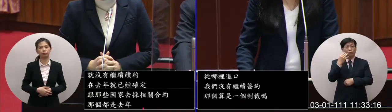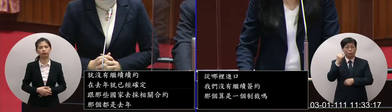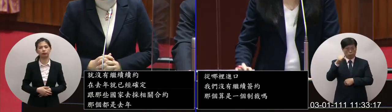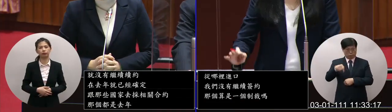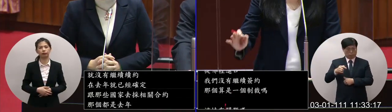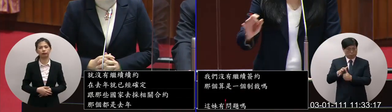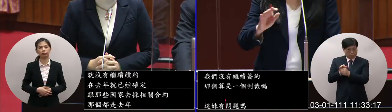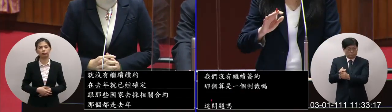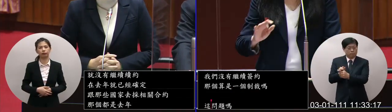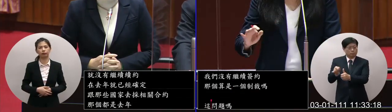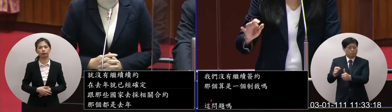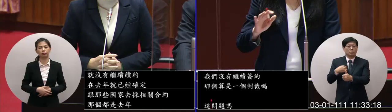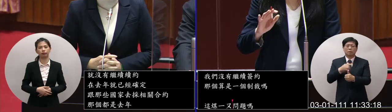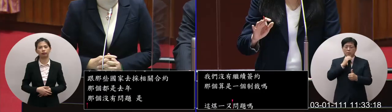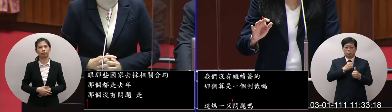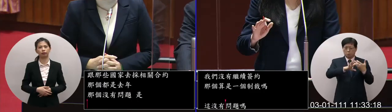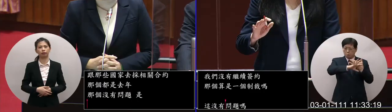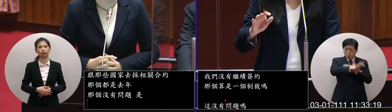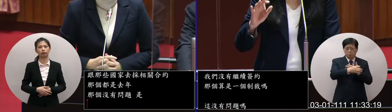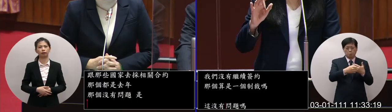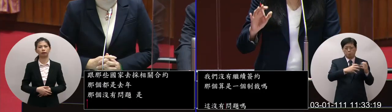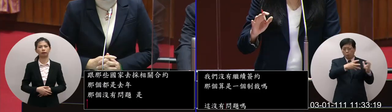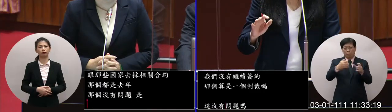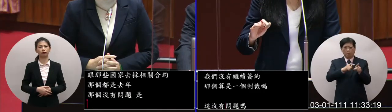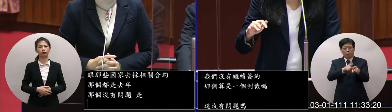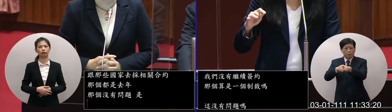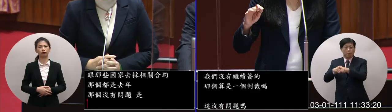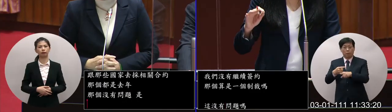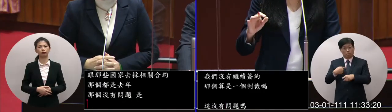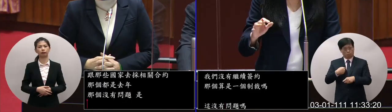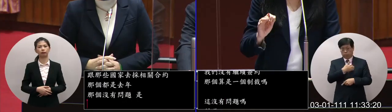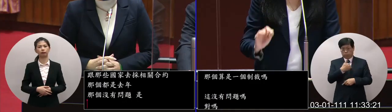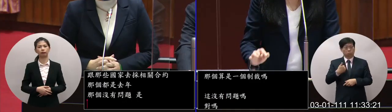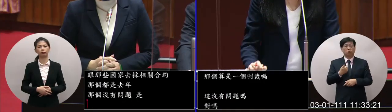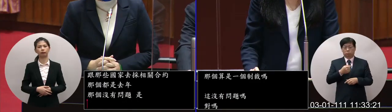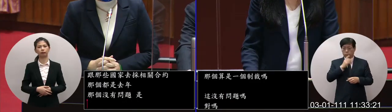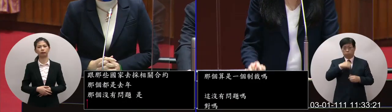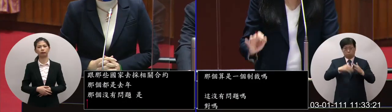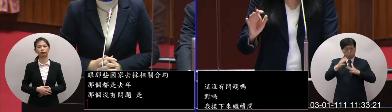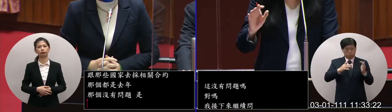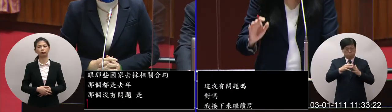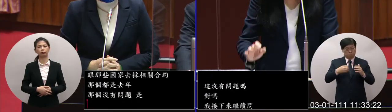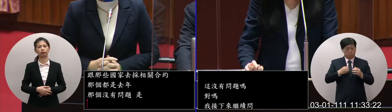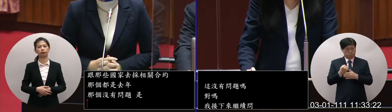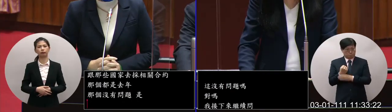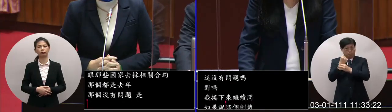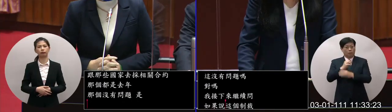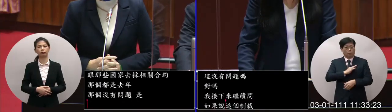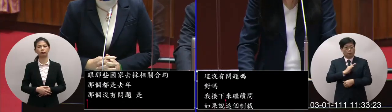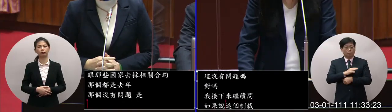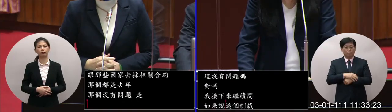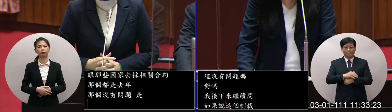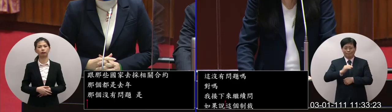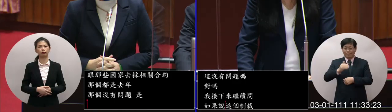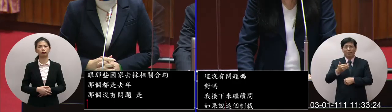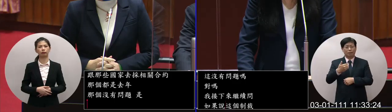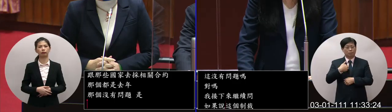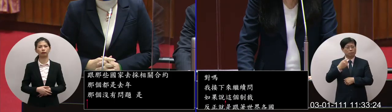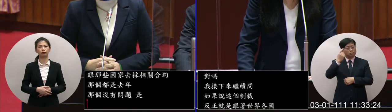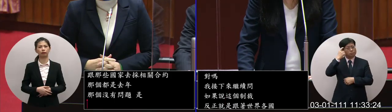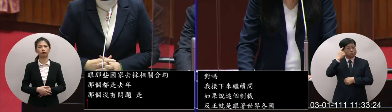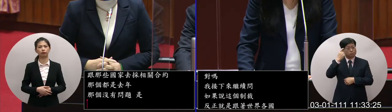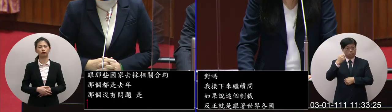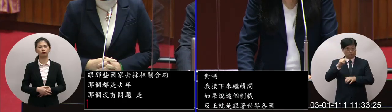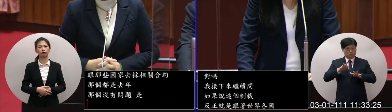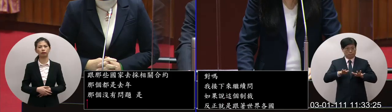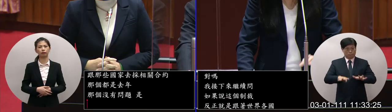制裁我们现在反正是跟着世界各国，那我们能怎么做？我们大家都会下去来支持这样做。可是呢，我觉得说